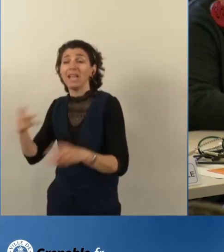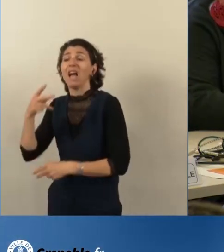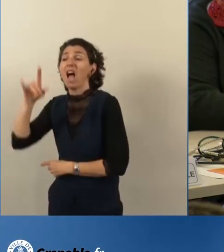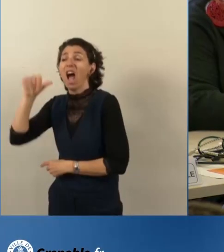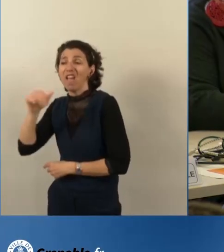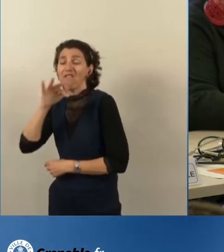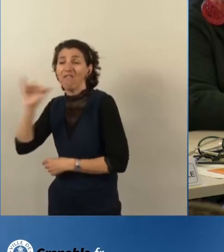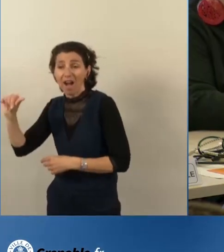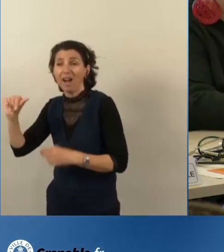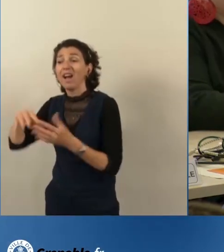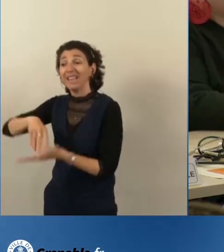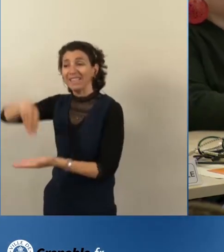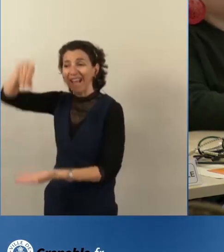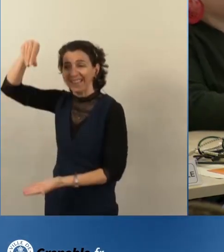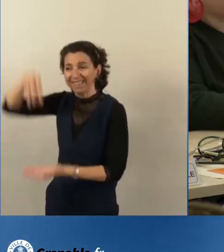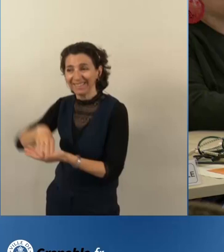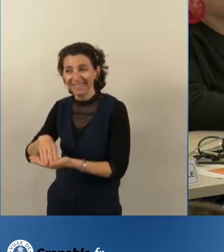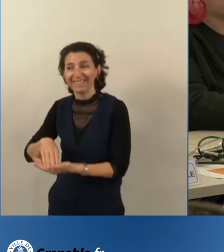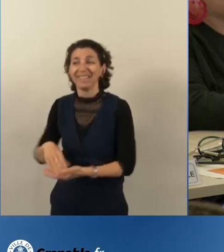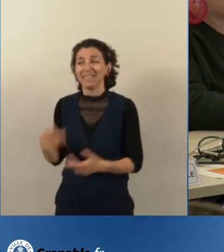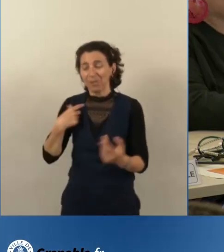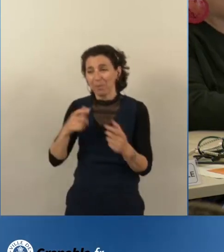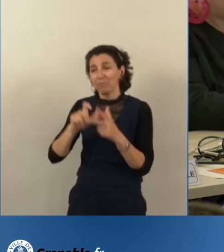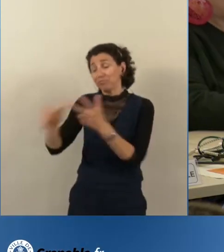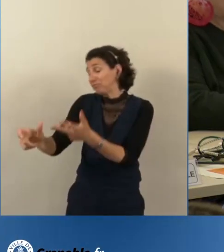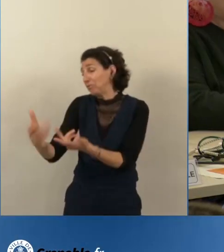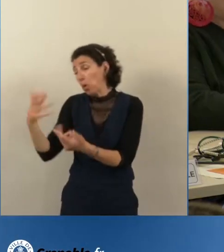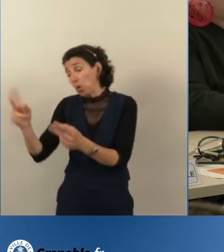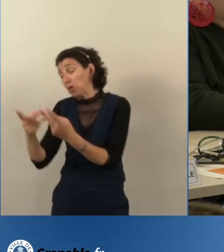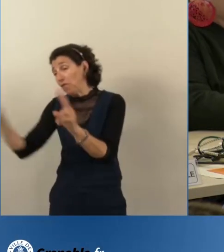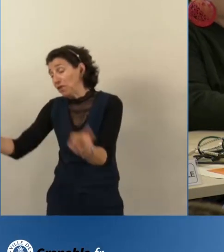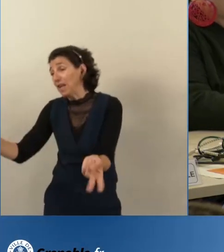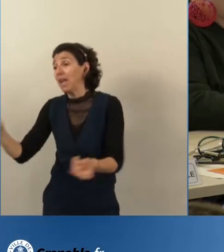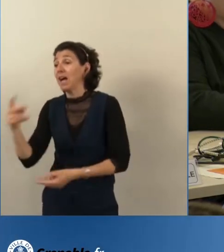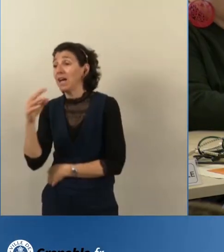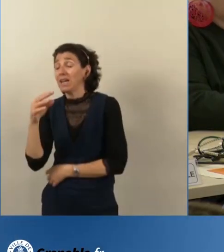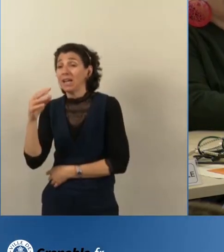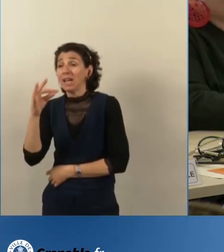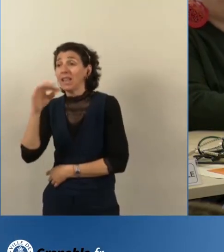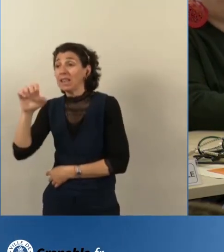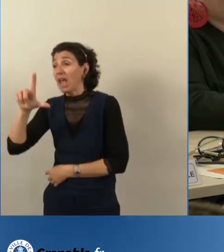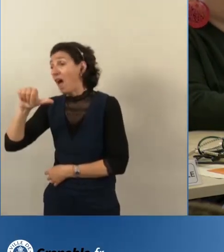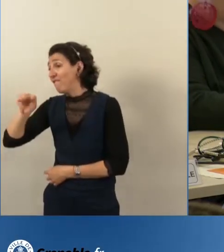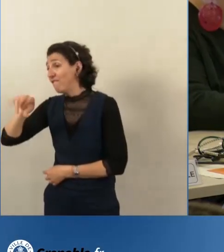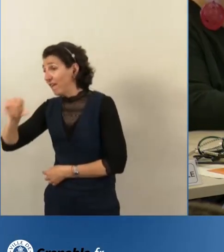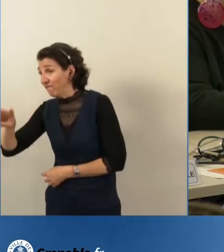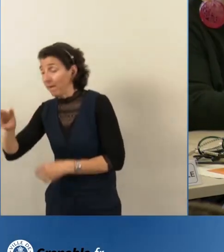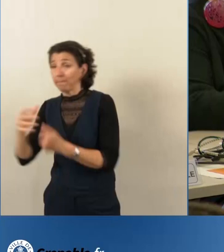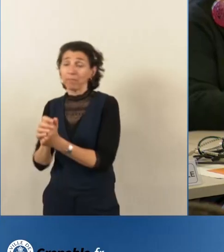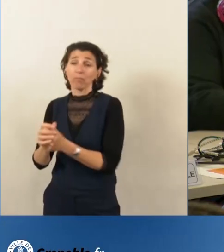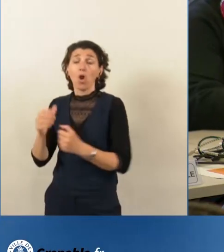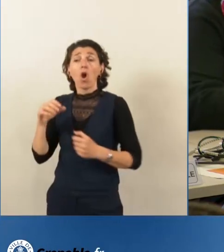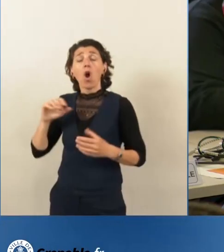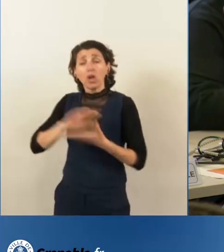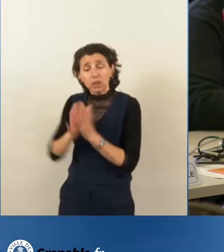d'Haïfa le mémorial Vachem avec l'ambassade de France à Tel-Aviv plusieurs ONG du camp de la paix